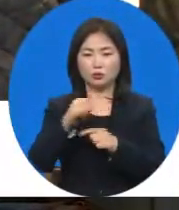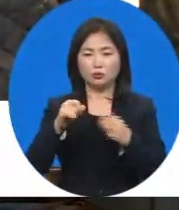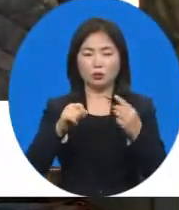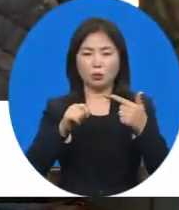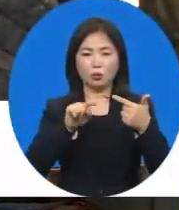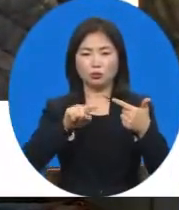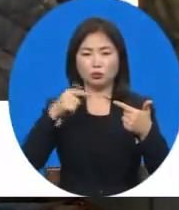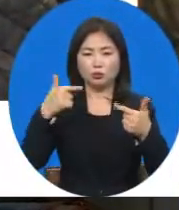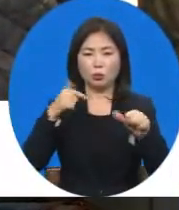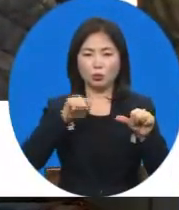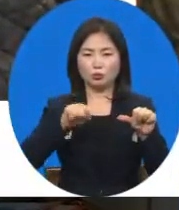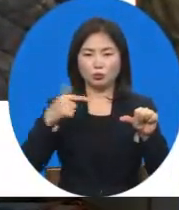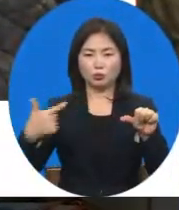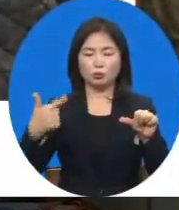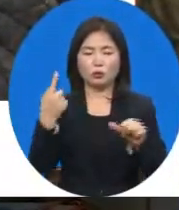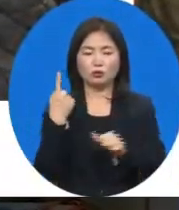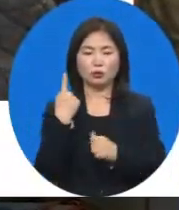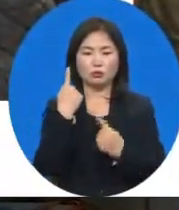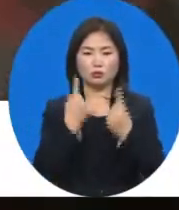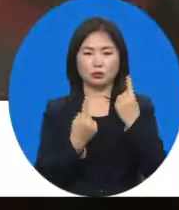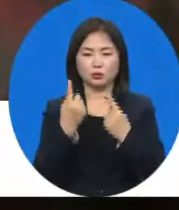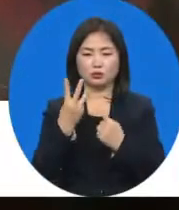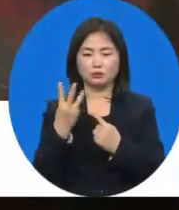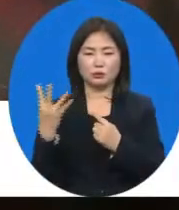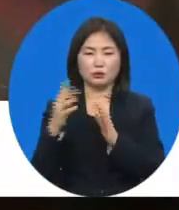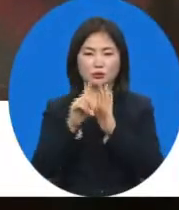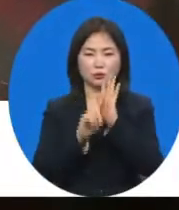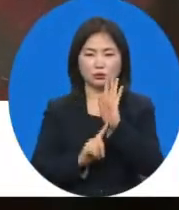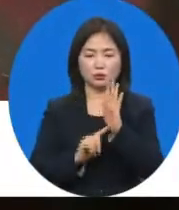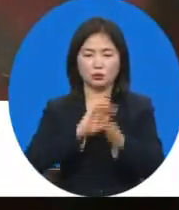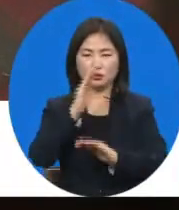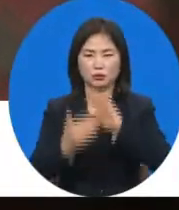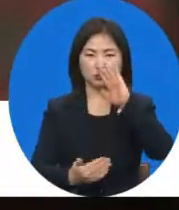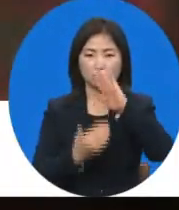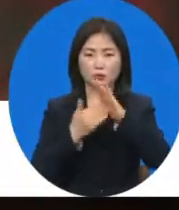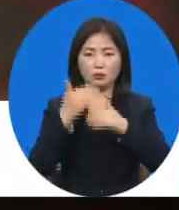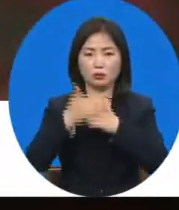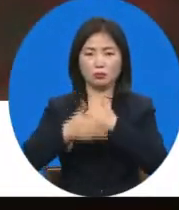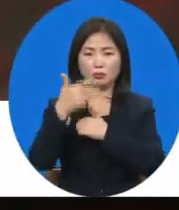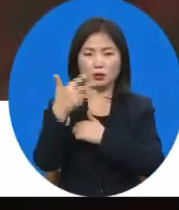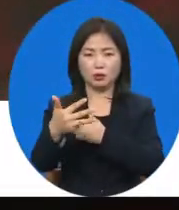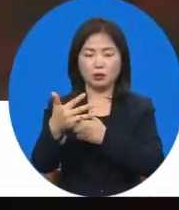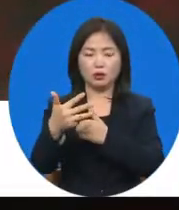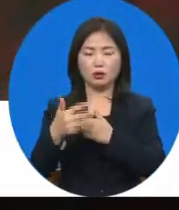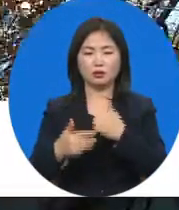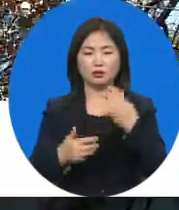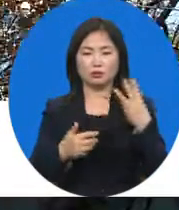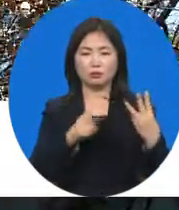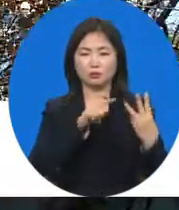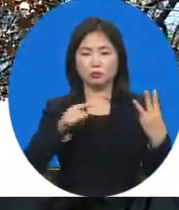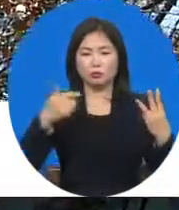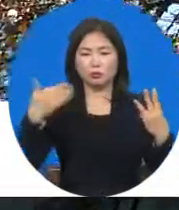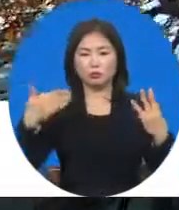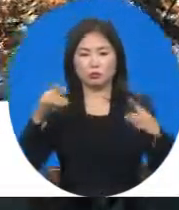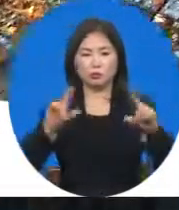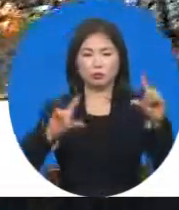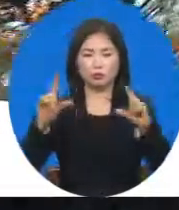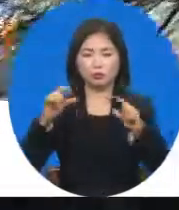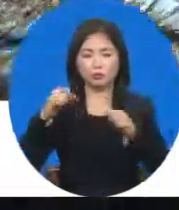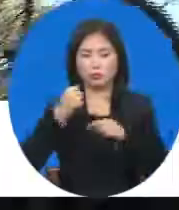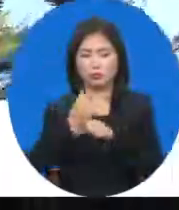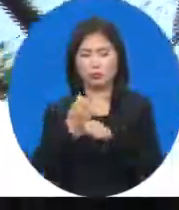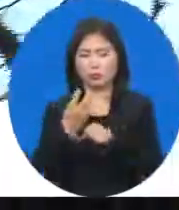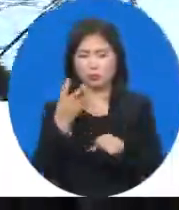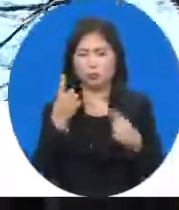5.6 또 등 어제보다 3 사도가 대한 떨어졌습니다 낮 최고기온은 대구 8도 등 삼두 에서 구도의 폼 포로 평년과